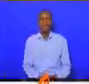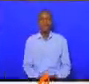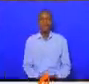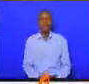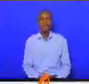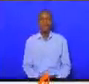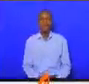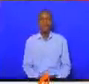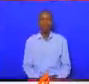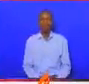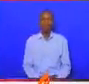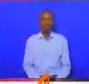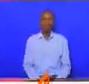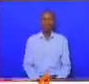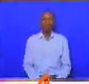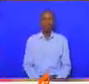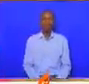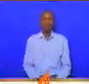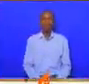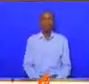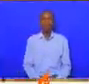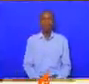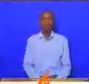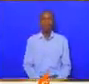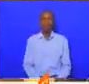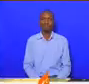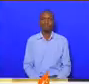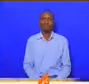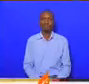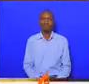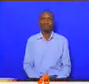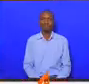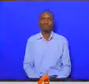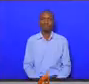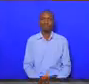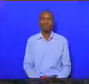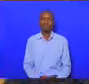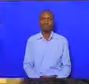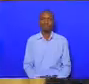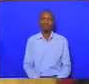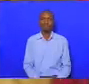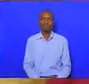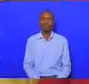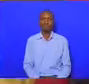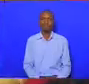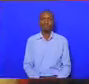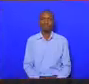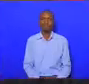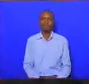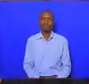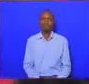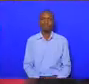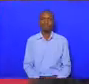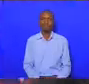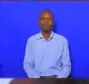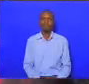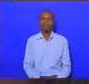Kuru patiria eta ya television, kuruwa se kaunte ya Kisi, iletari ya nejob, hungaga.